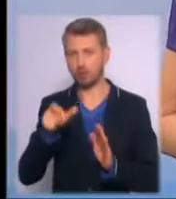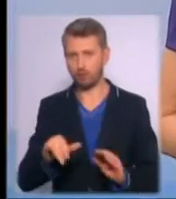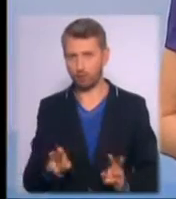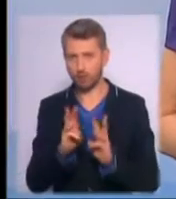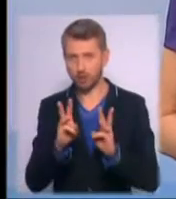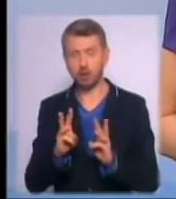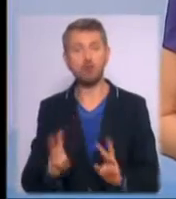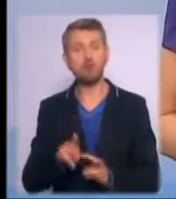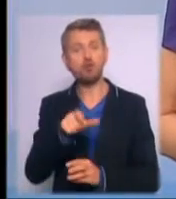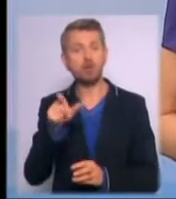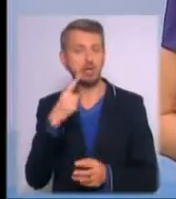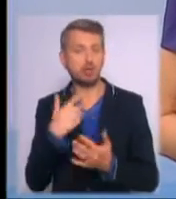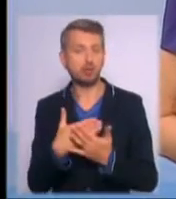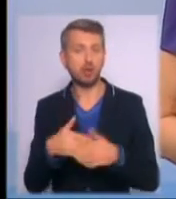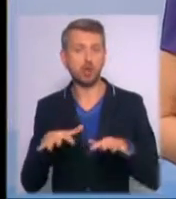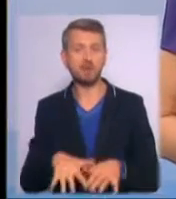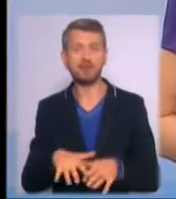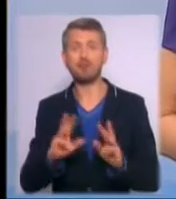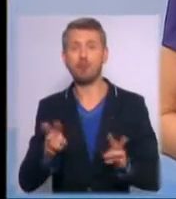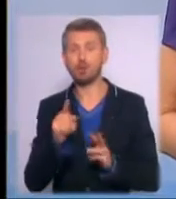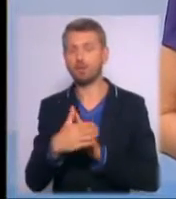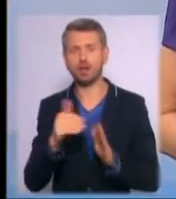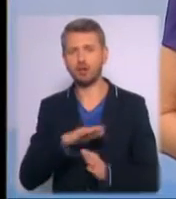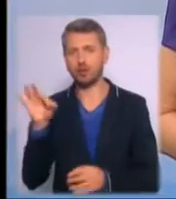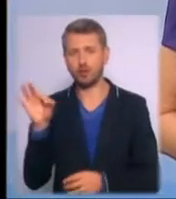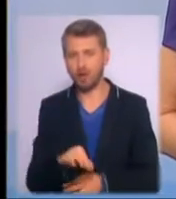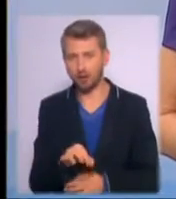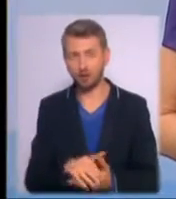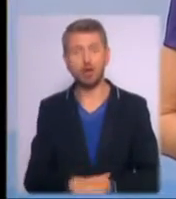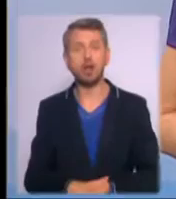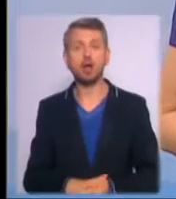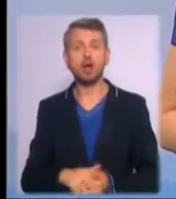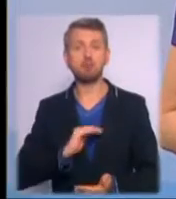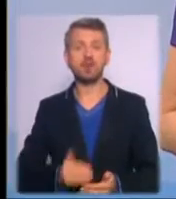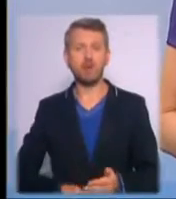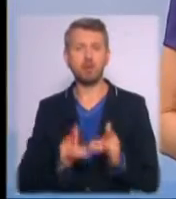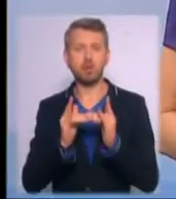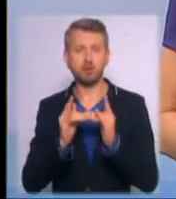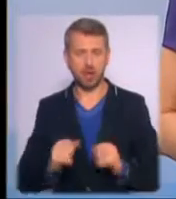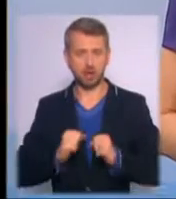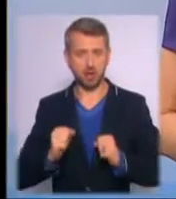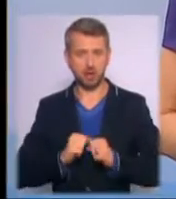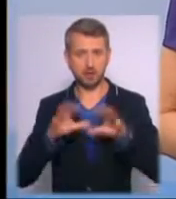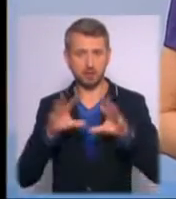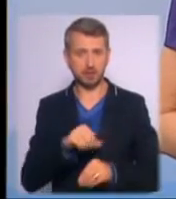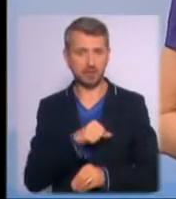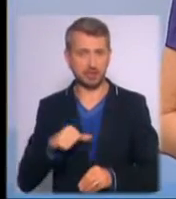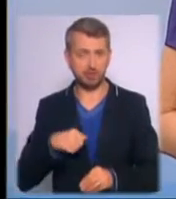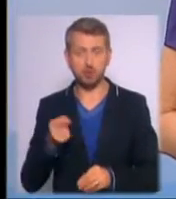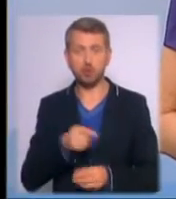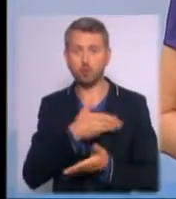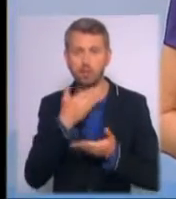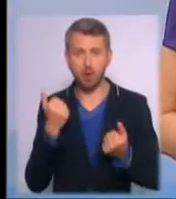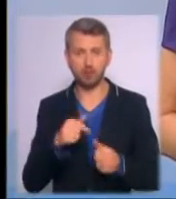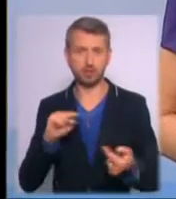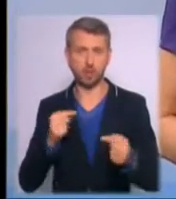пожежники припускають, що на місце пожежі їх викликали не одразу. Приватний пансіонат намагались погасити самотужки, при цьому не маючи протипожежних